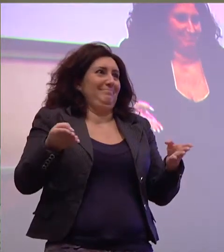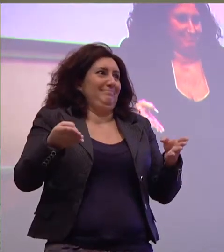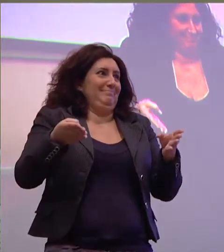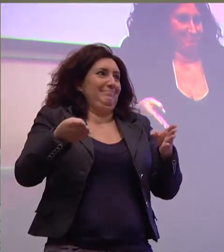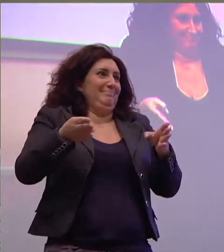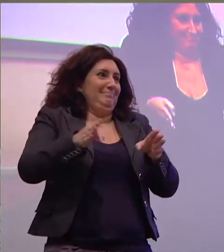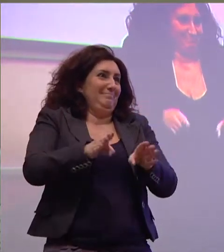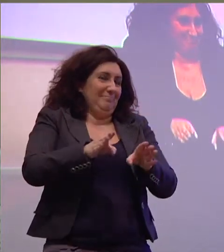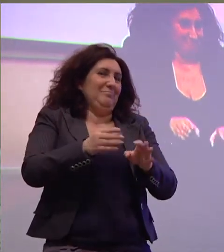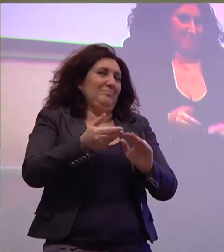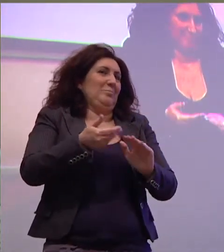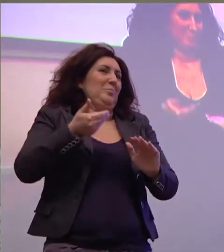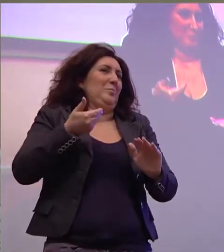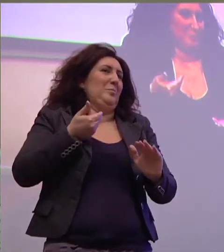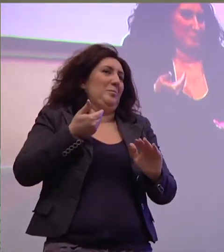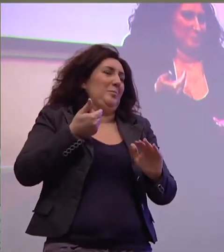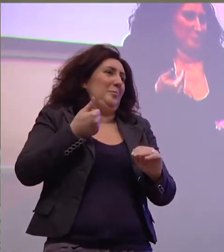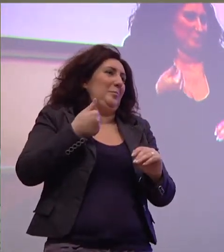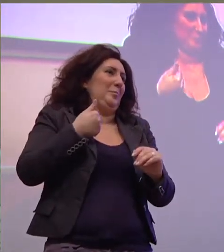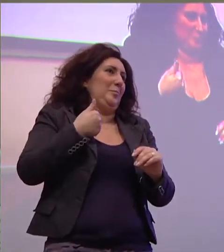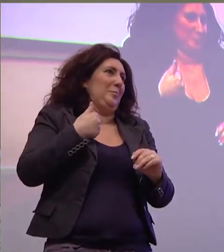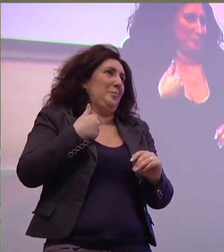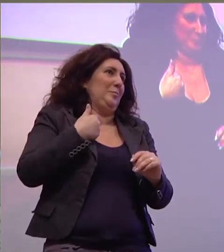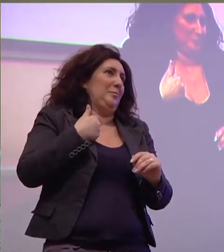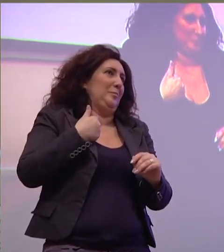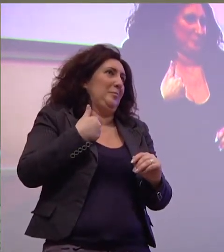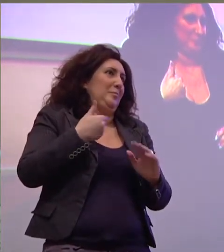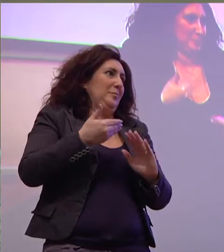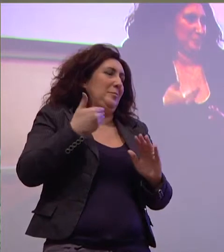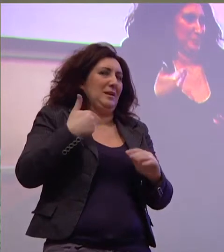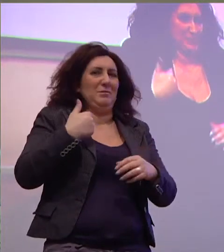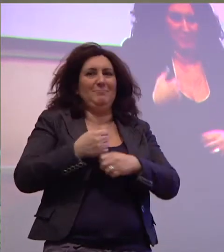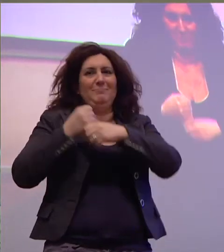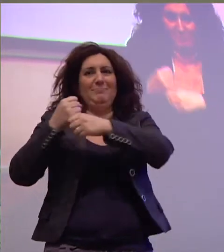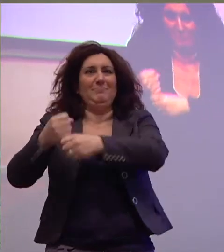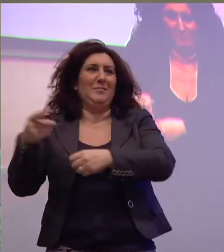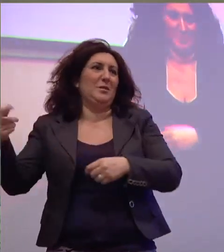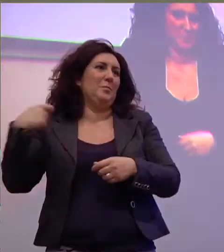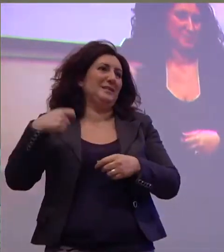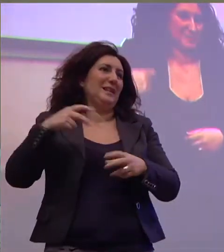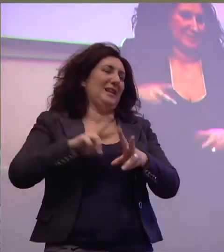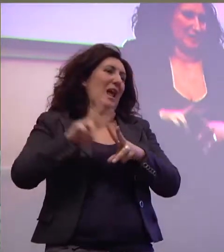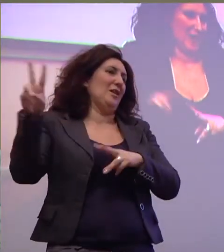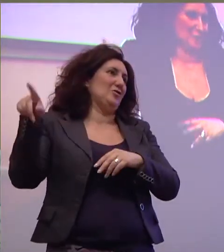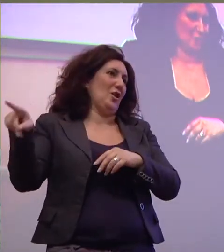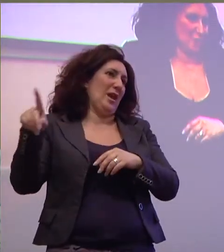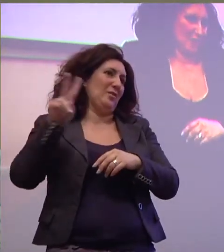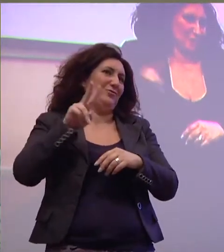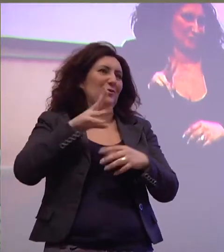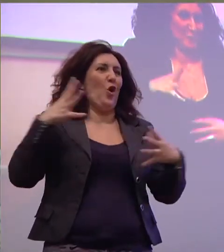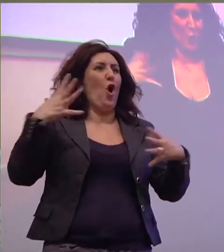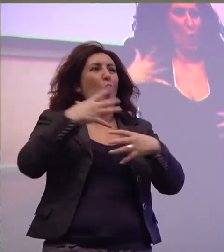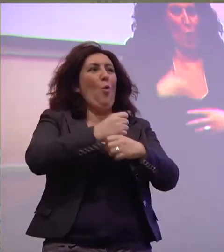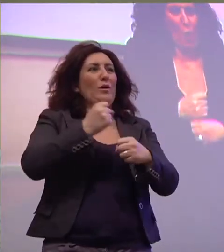conclusione per cedere e quindi cedendo la parola al Presidente nazionale per concludere questi